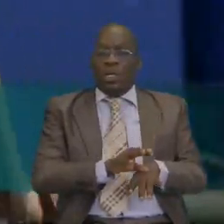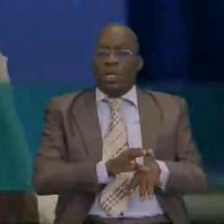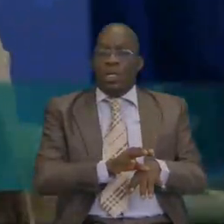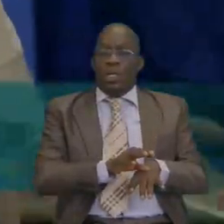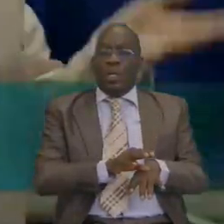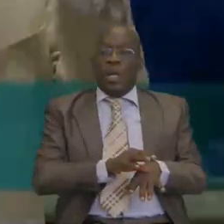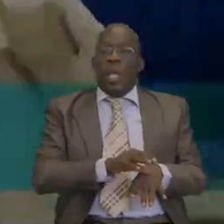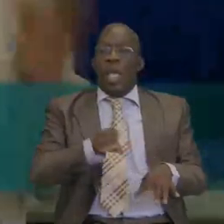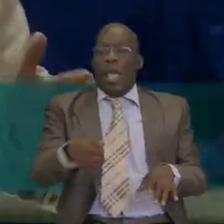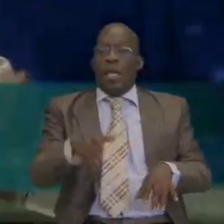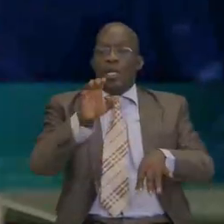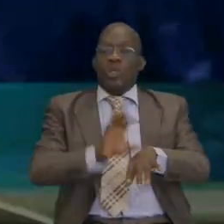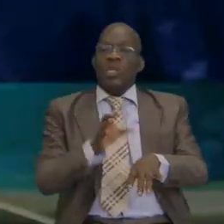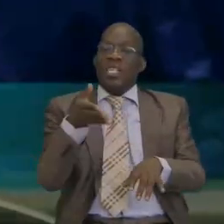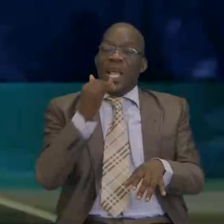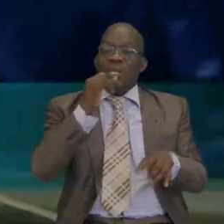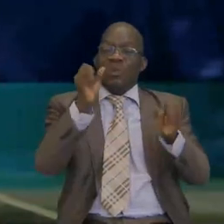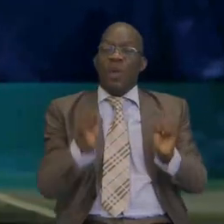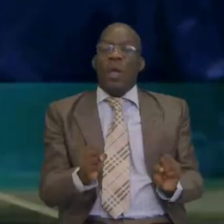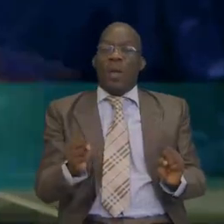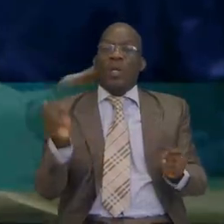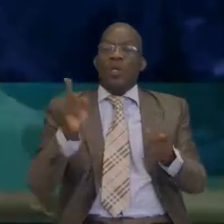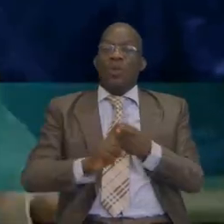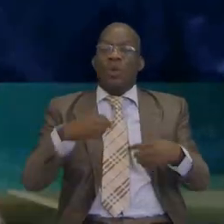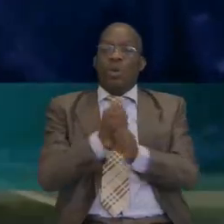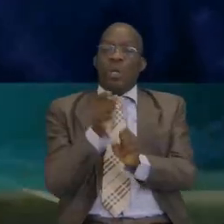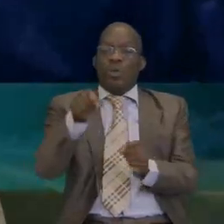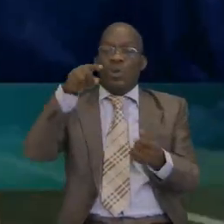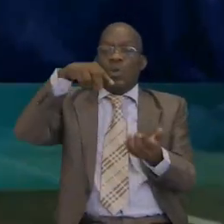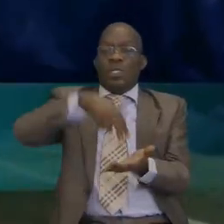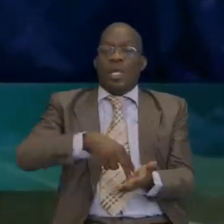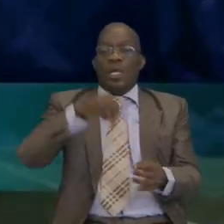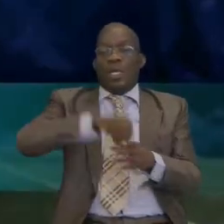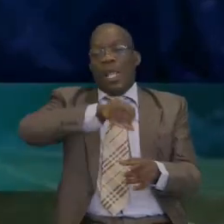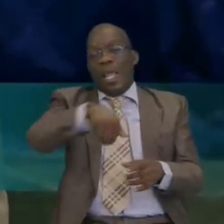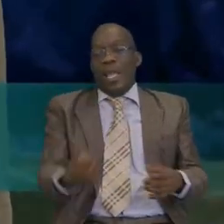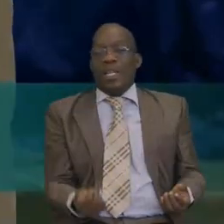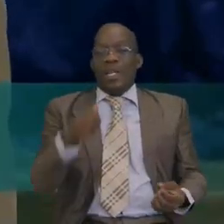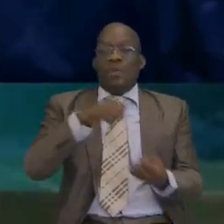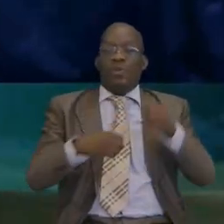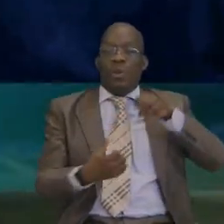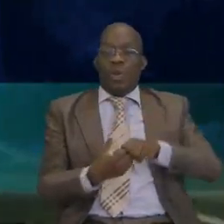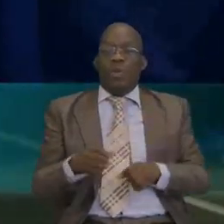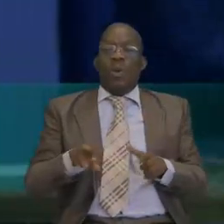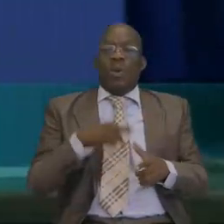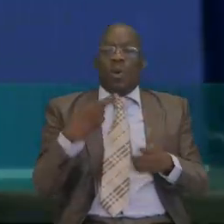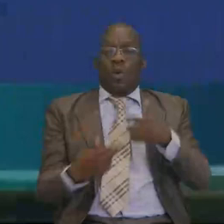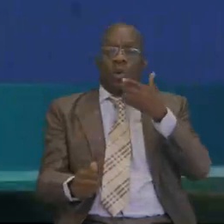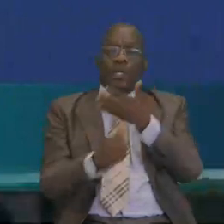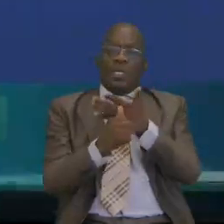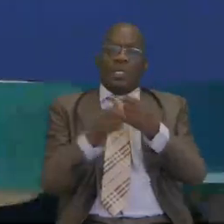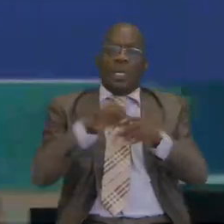de puissance pour te permettre de tenir dans toutes les difficultés, dans les dangers de la vie.